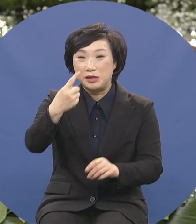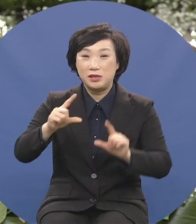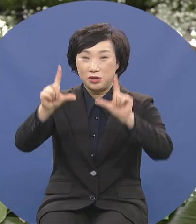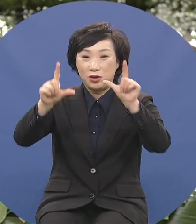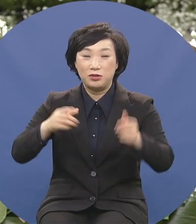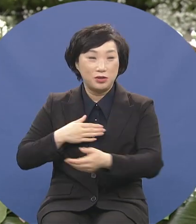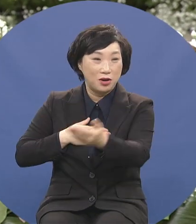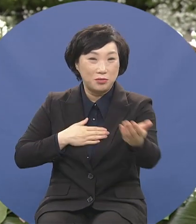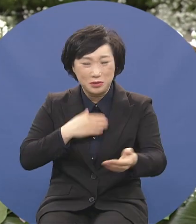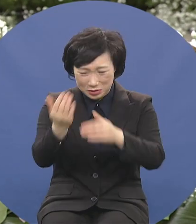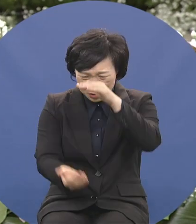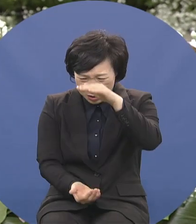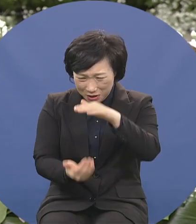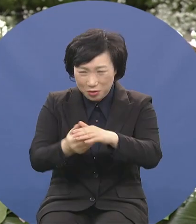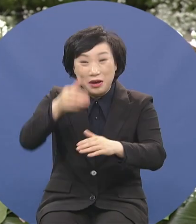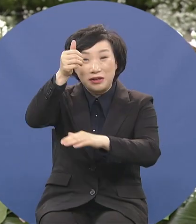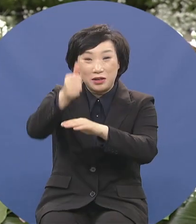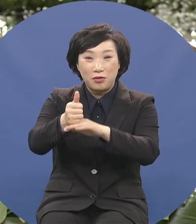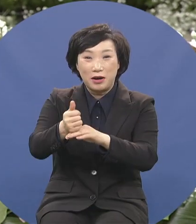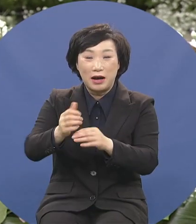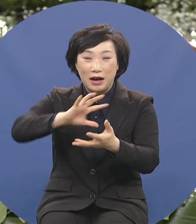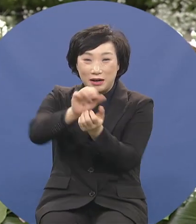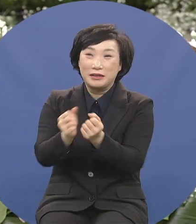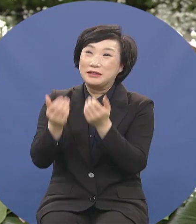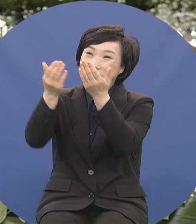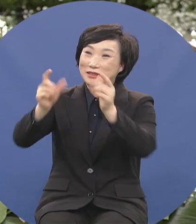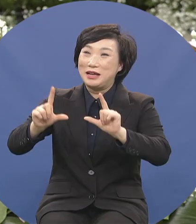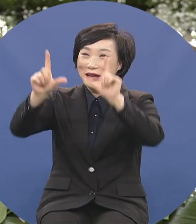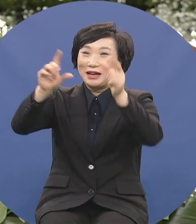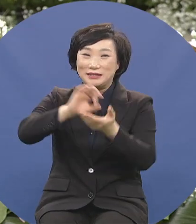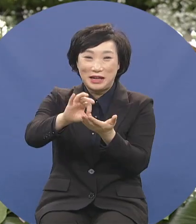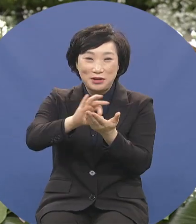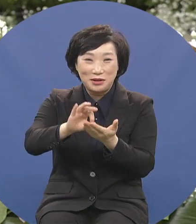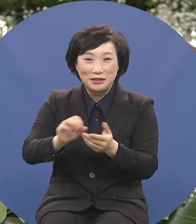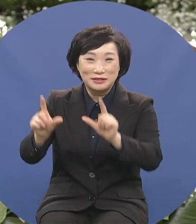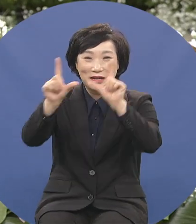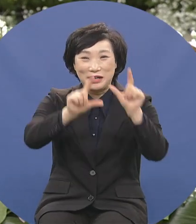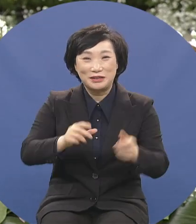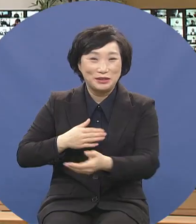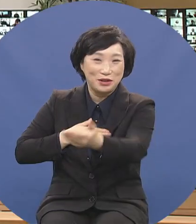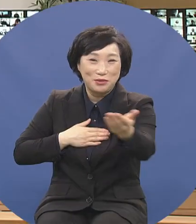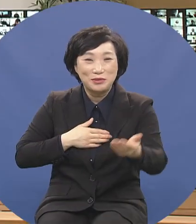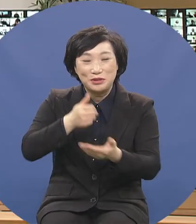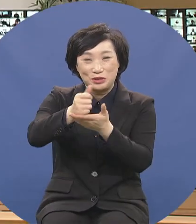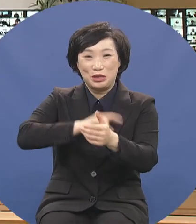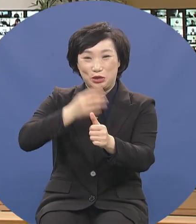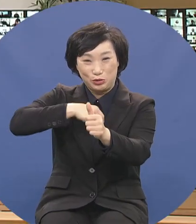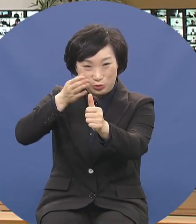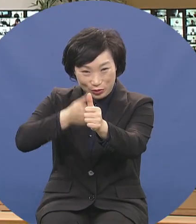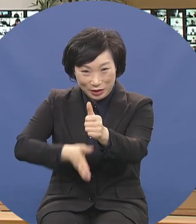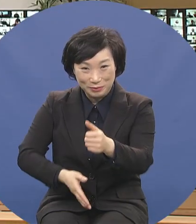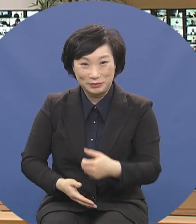2021년도를 최고의 작품을 낼 수 있는 해로 사용되기를 주님의 이름으로 축원합니다.